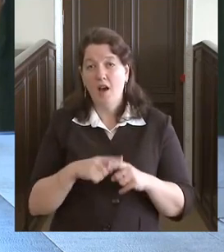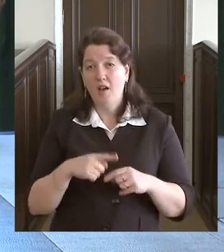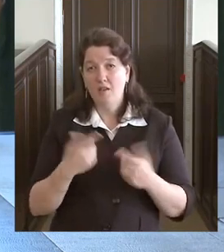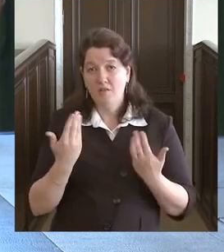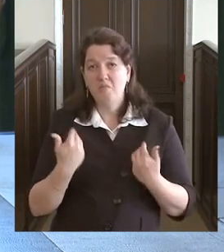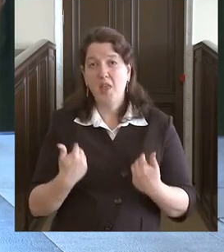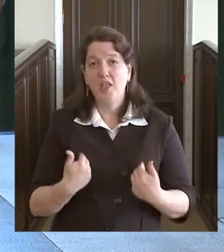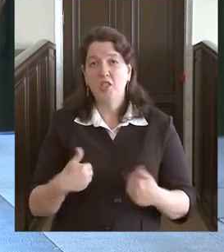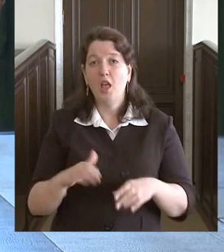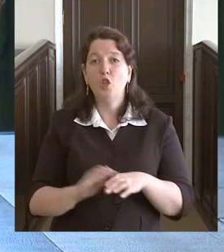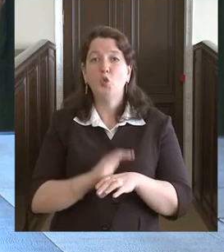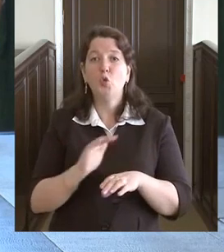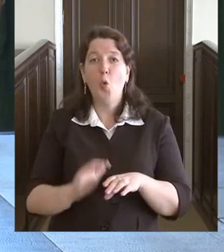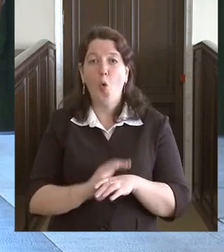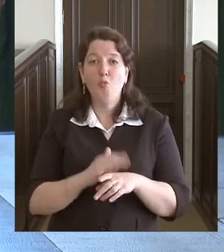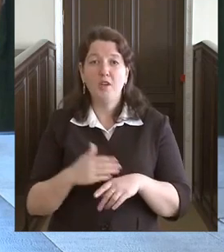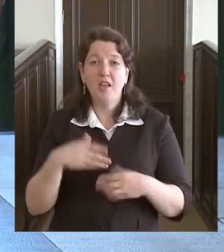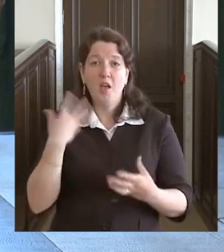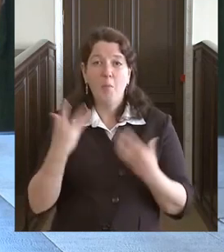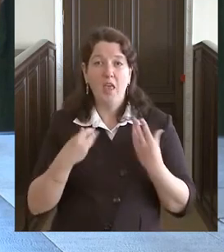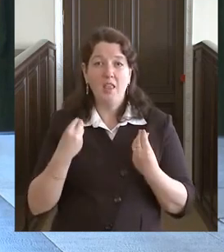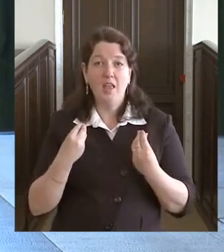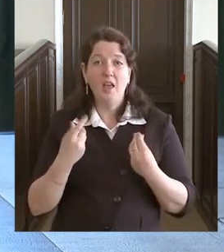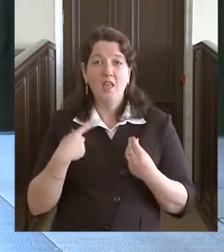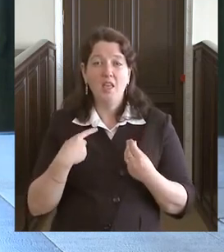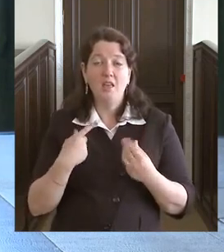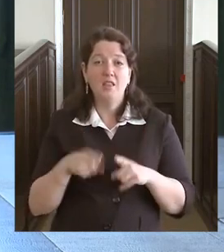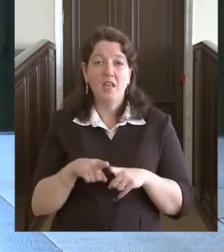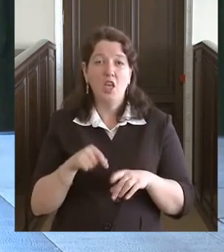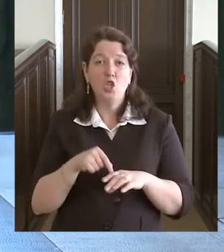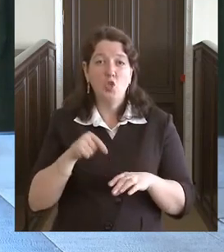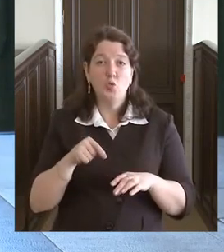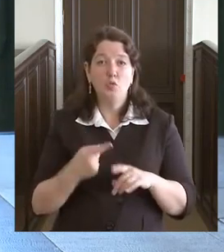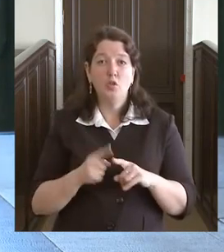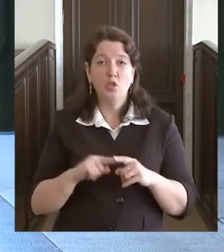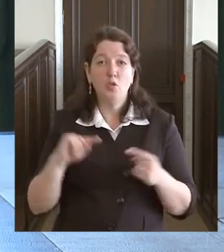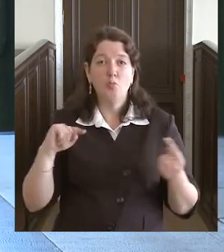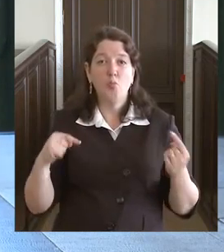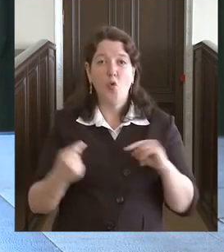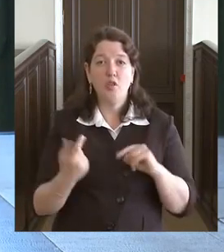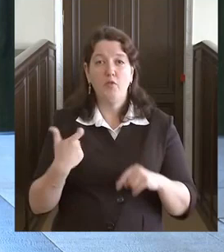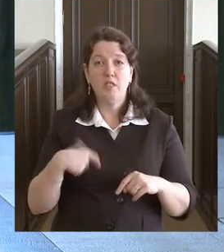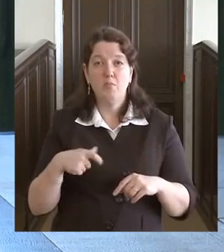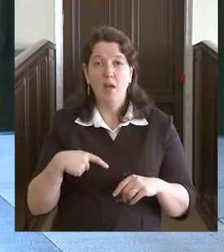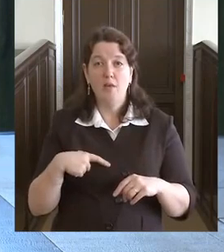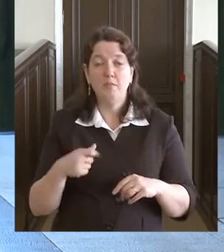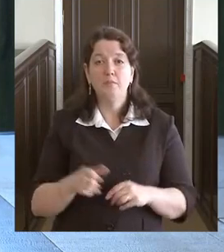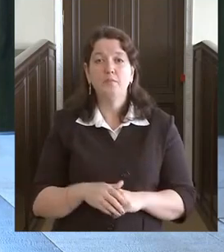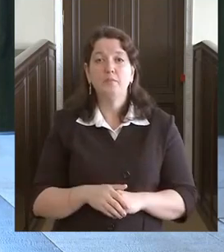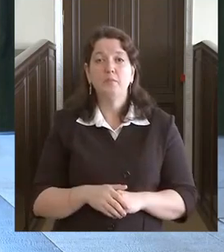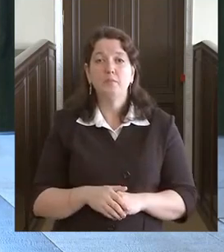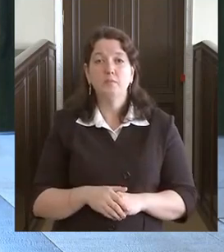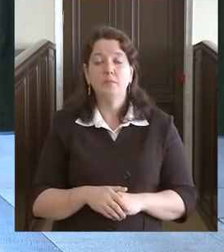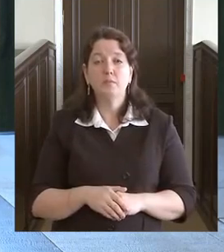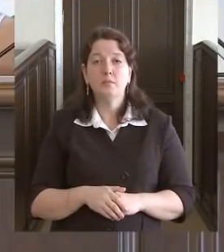такого потому самому что он пред тобой таким же как он рабом притворяется коротким они чувствуют что идет против собственного спасения